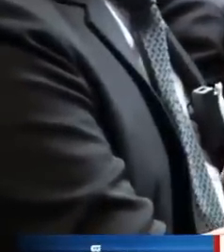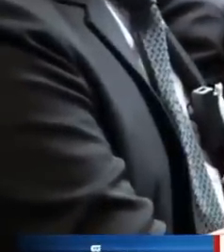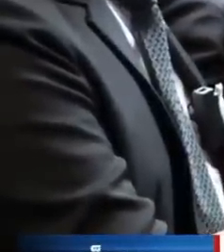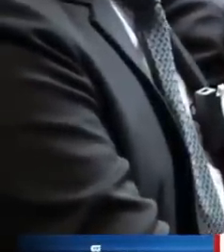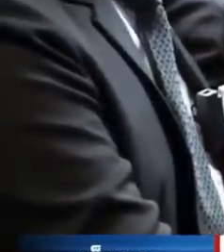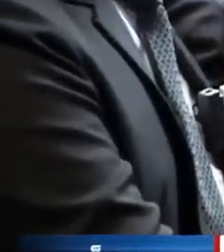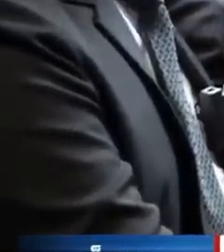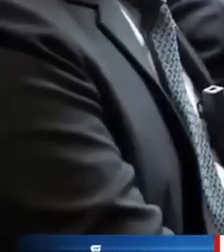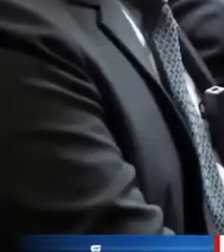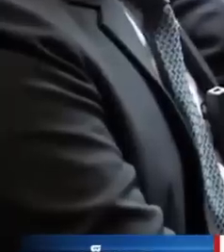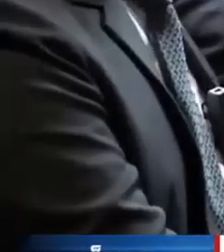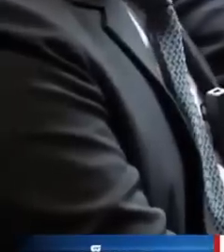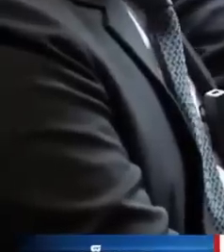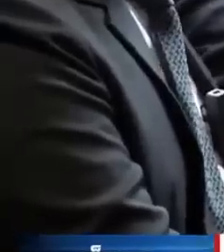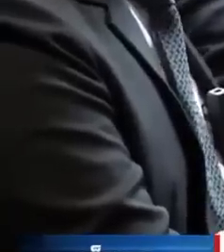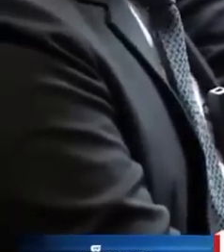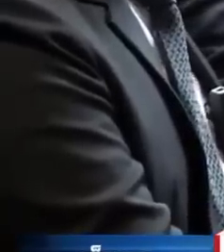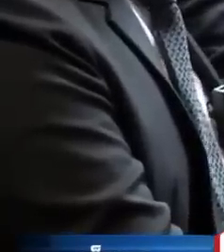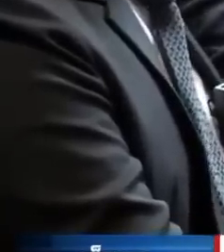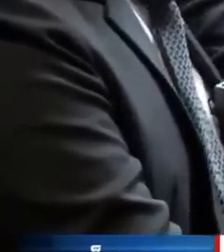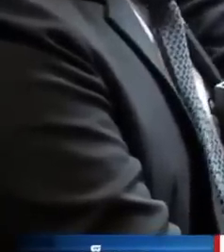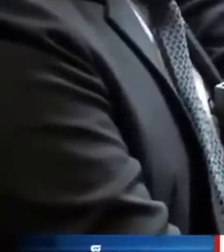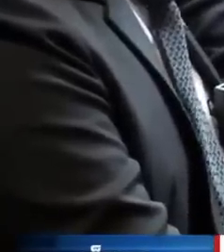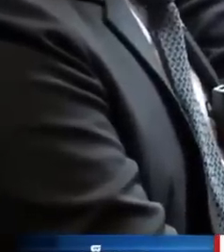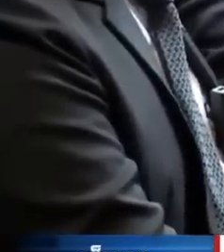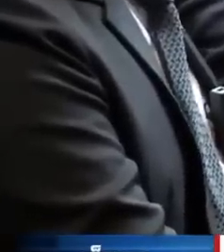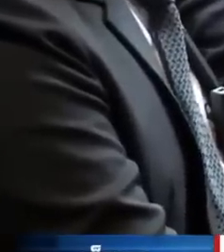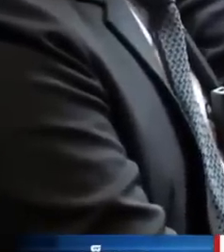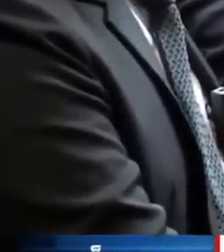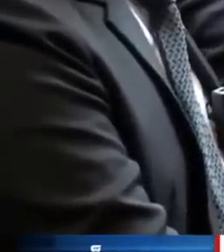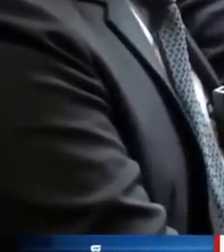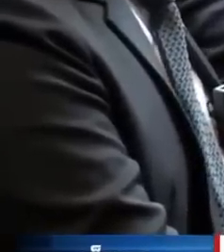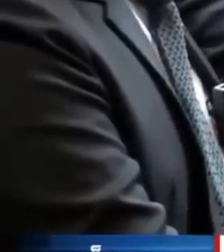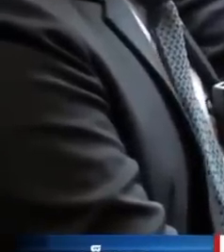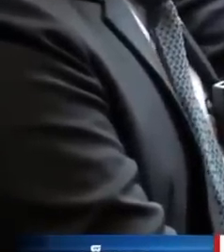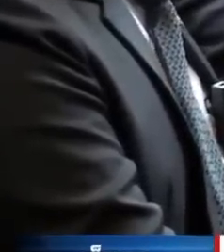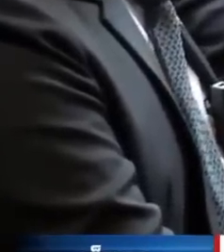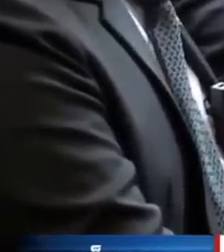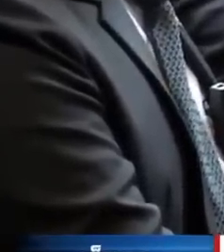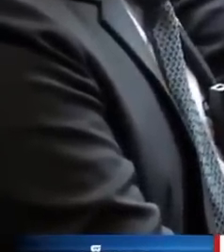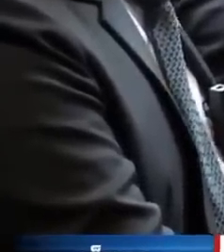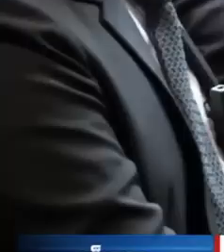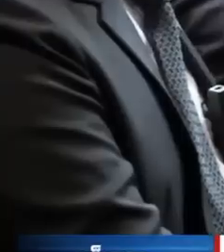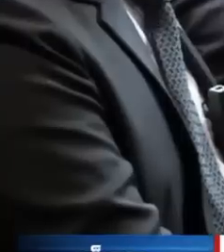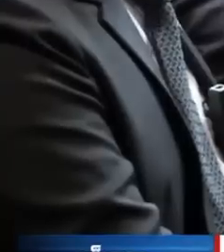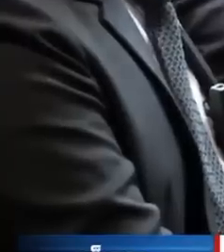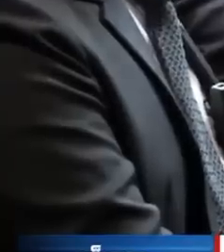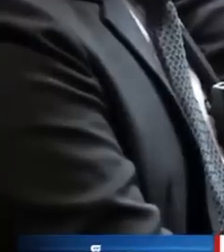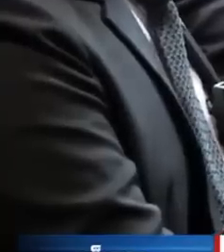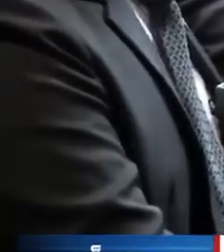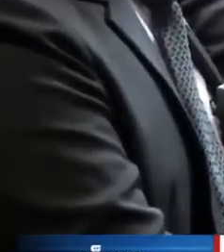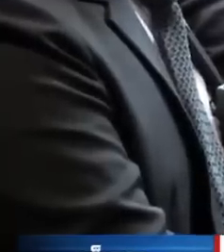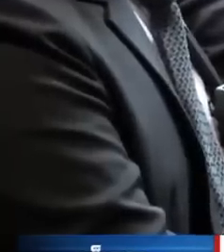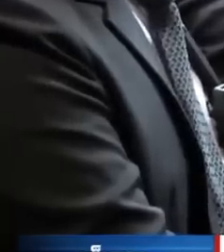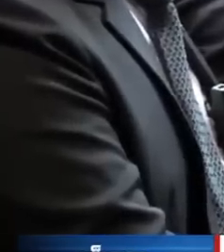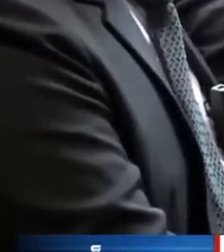พักได้ยึดการทำงานในสภาตามคันลองตามระบบประชาธิปไตยอันมีพระมหากษัตริย์ทรงเป็นประมุขแล้วก็เป็นสิ่งที่ยึดถือต